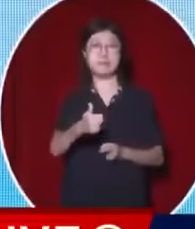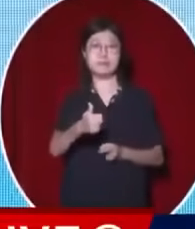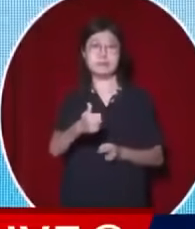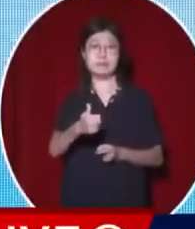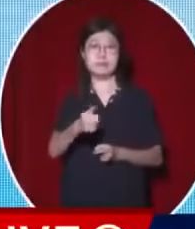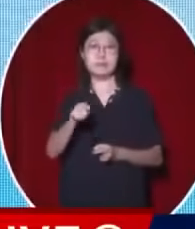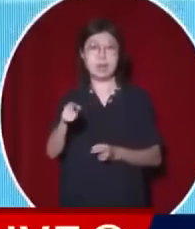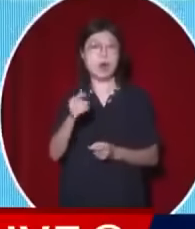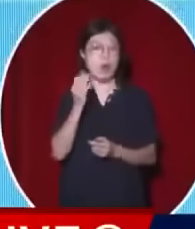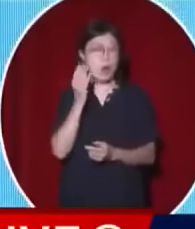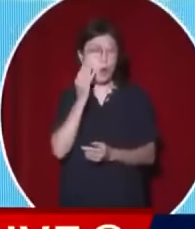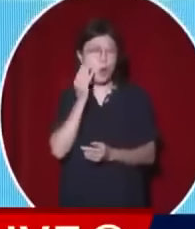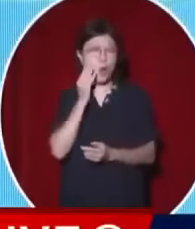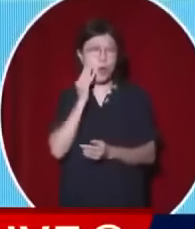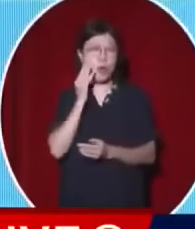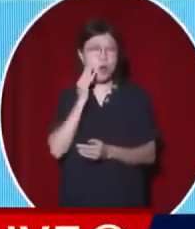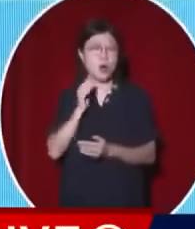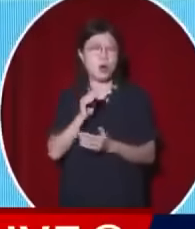秀情的人。